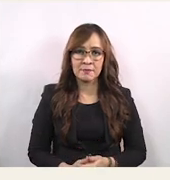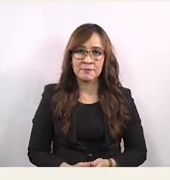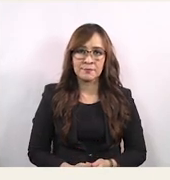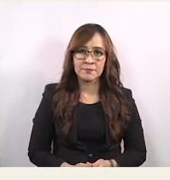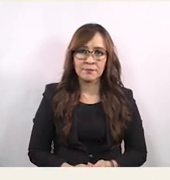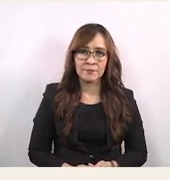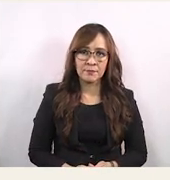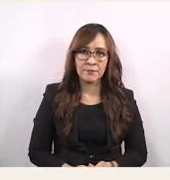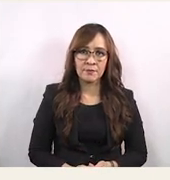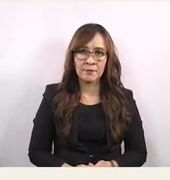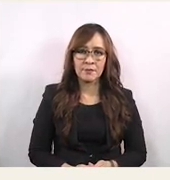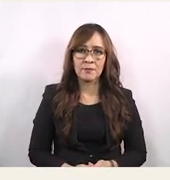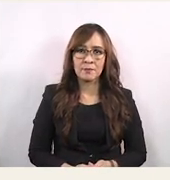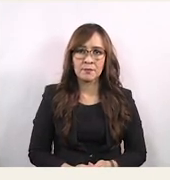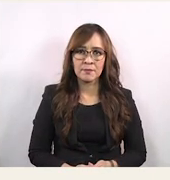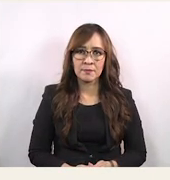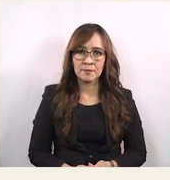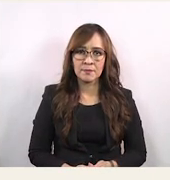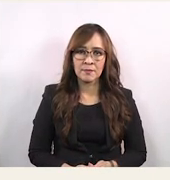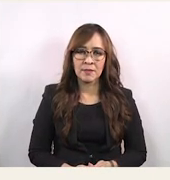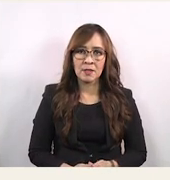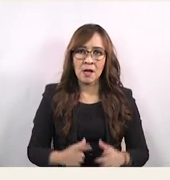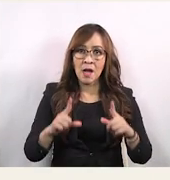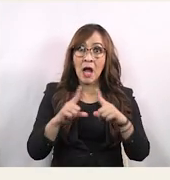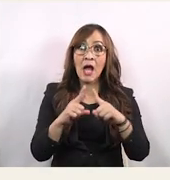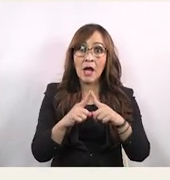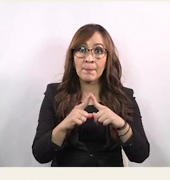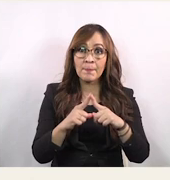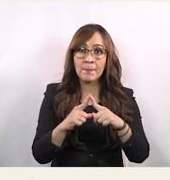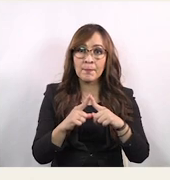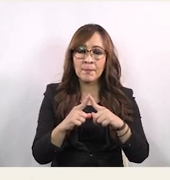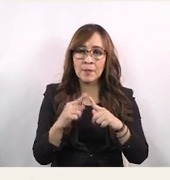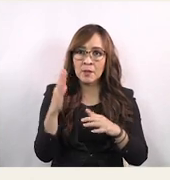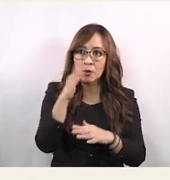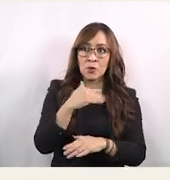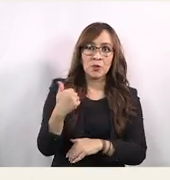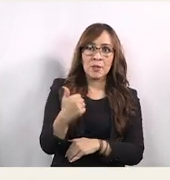udah selesai kasih dalam Tuhan Aa terpesona